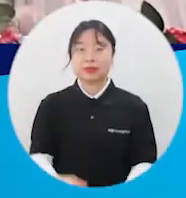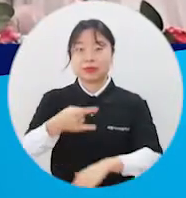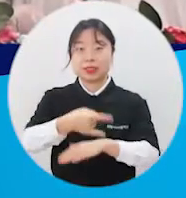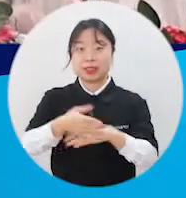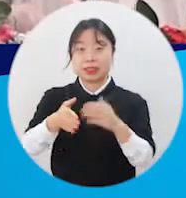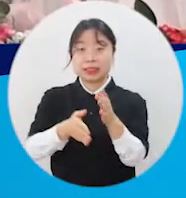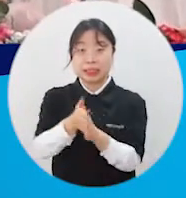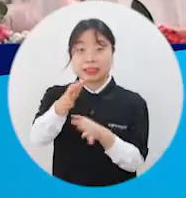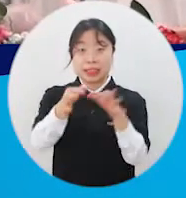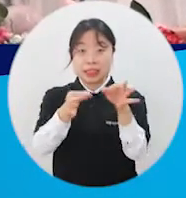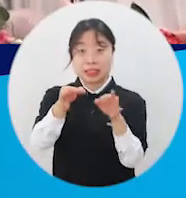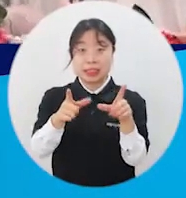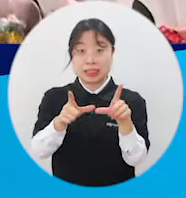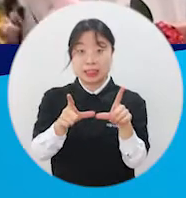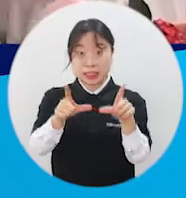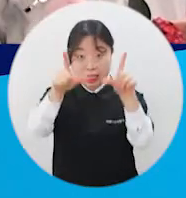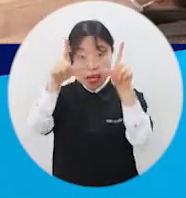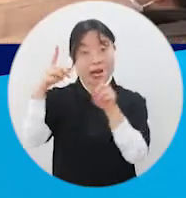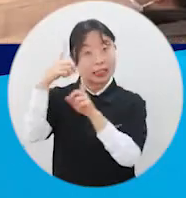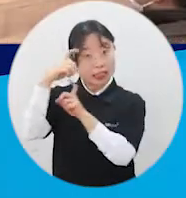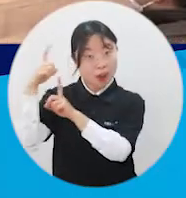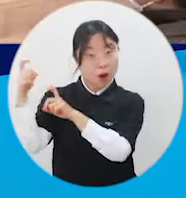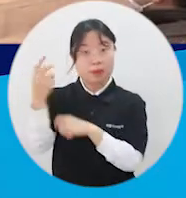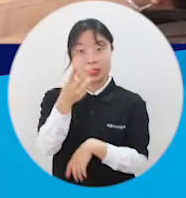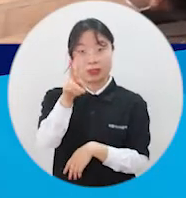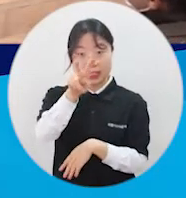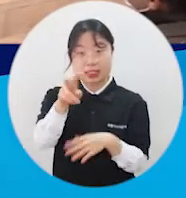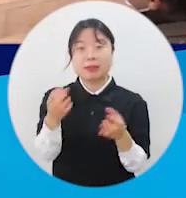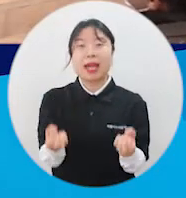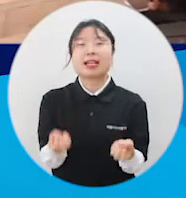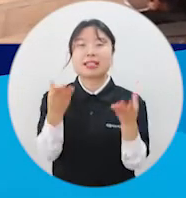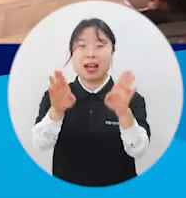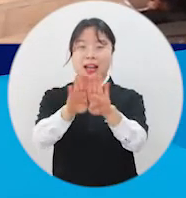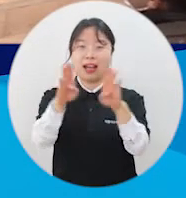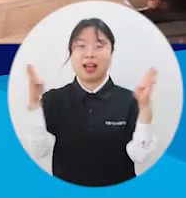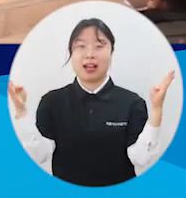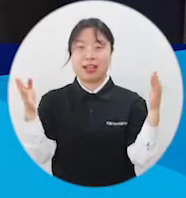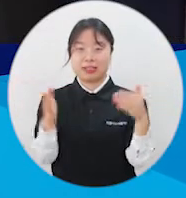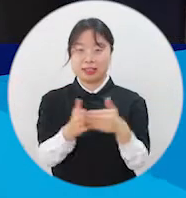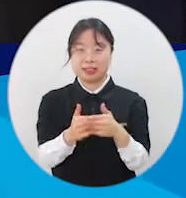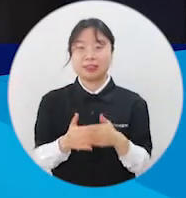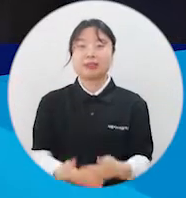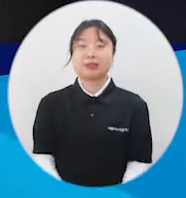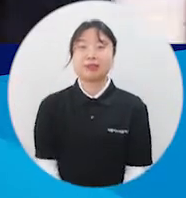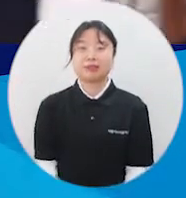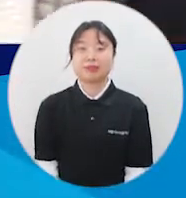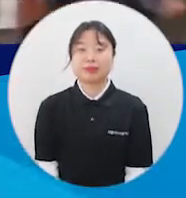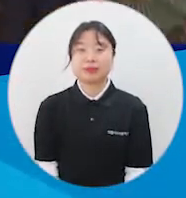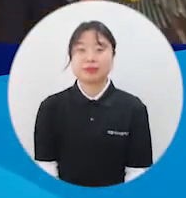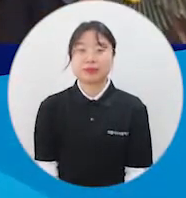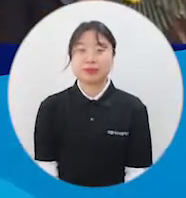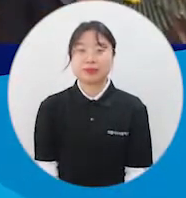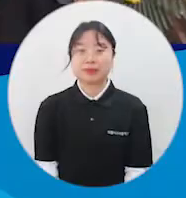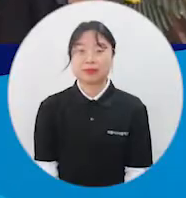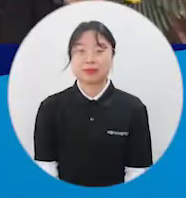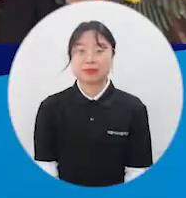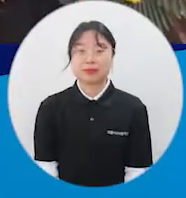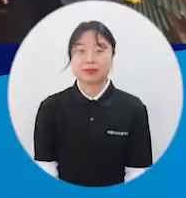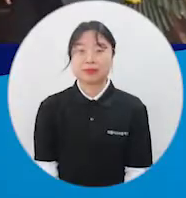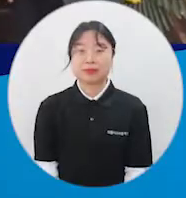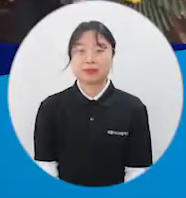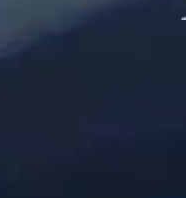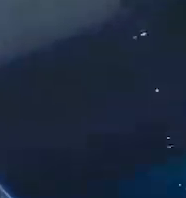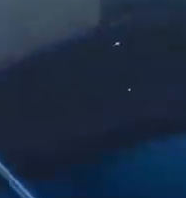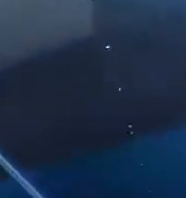의왕시 소상공인 연합회 주관으로 2020년 의왕시 소상공인의 날 기념식 및 소상공인 주간 선포식 행사를